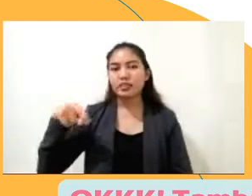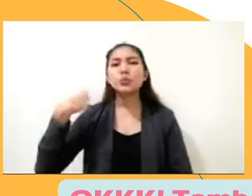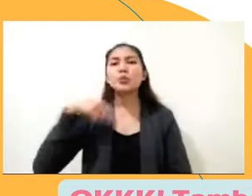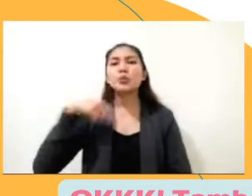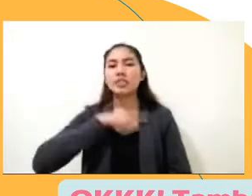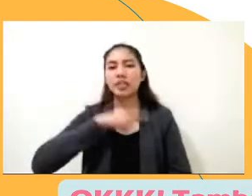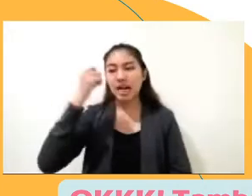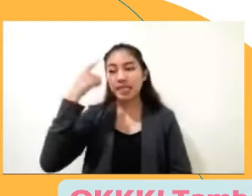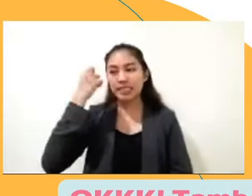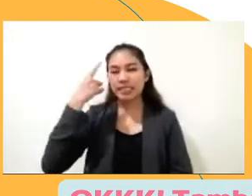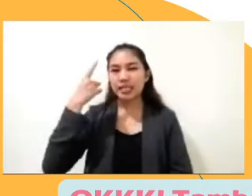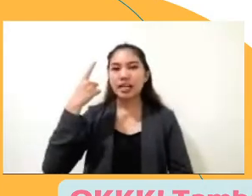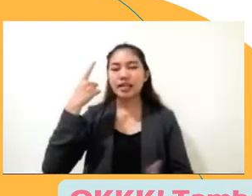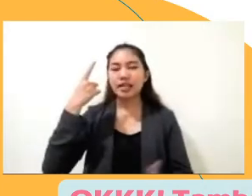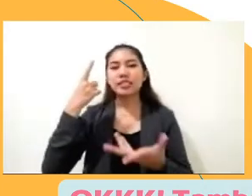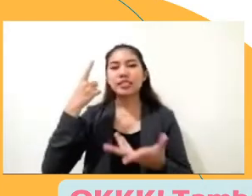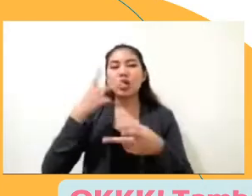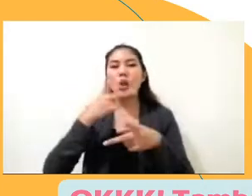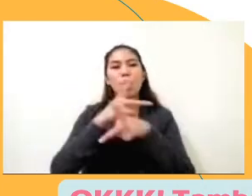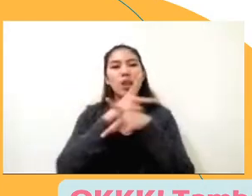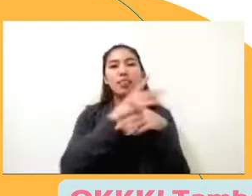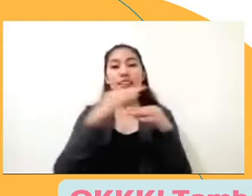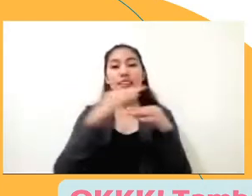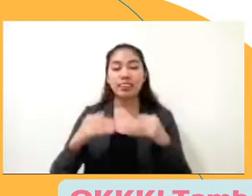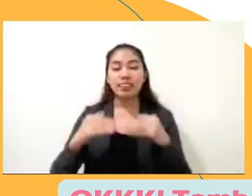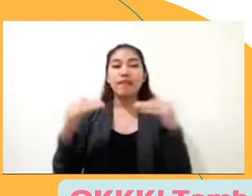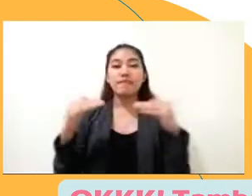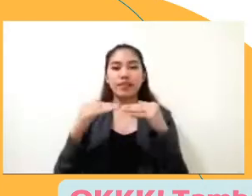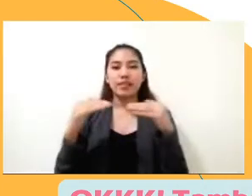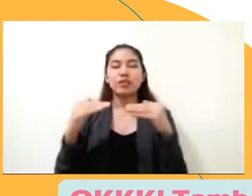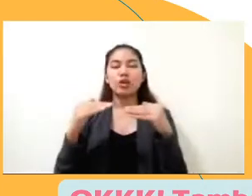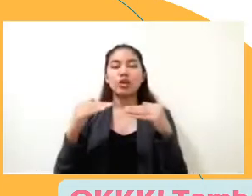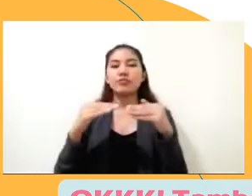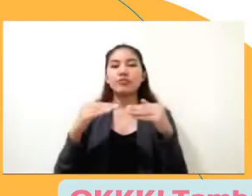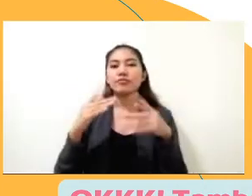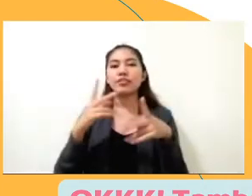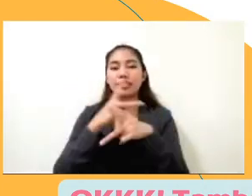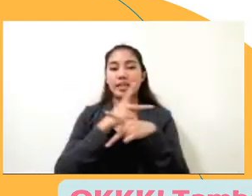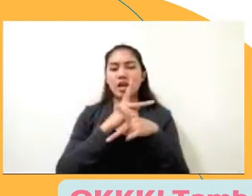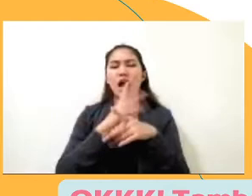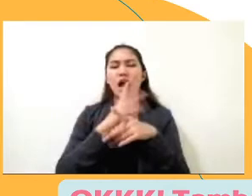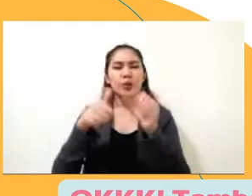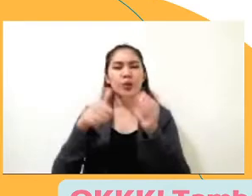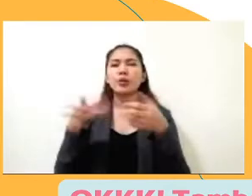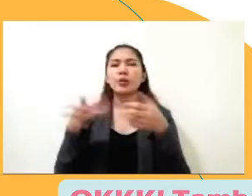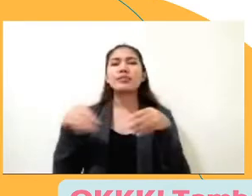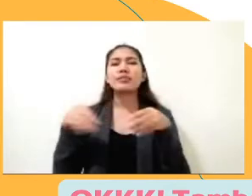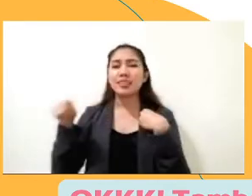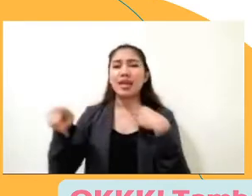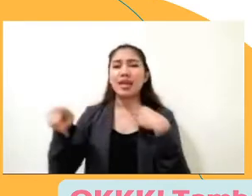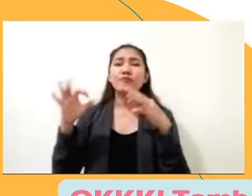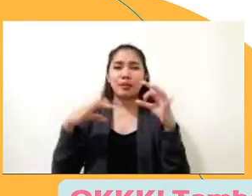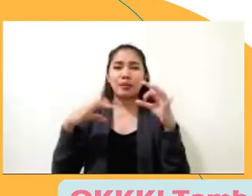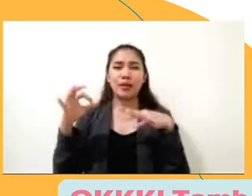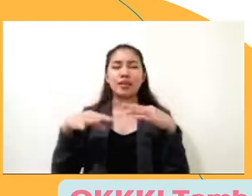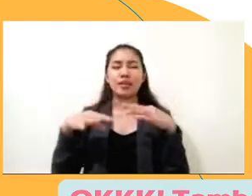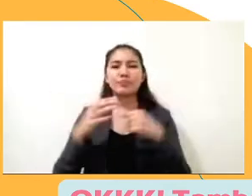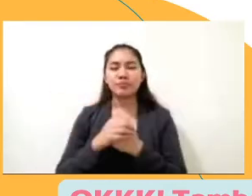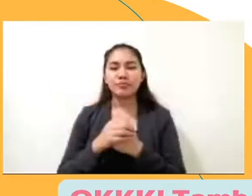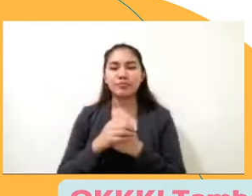natin yung level of care. Paano ba matanggap yung criticism yon? So kung inaalala natin